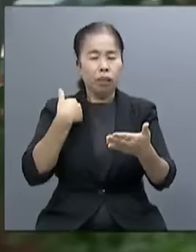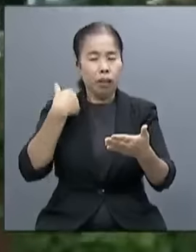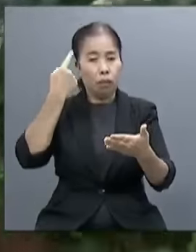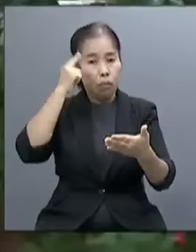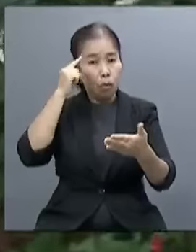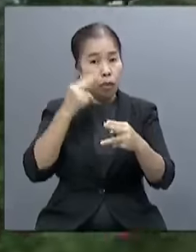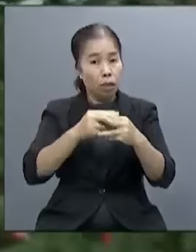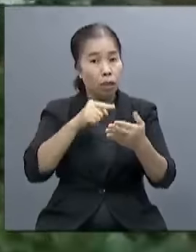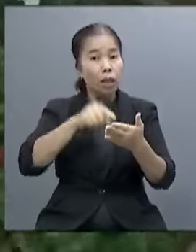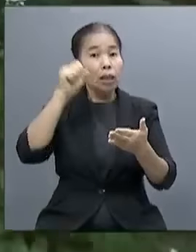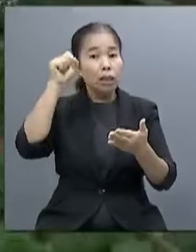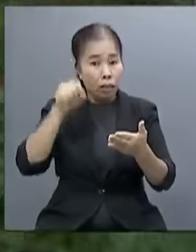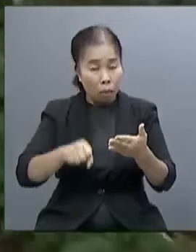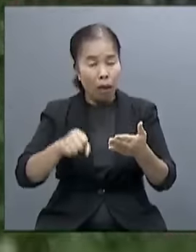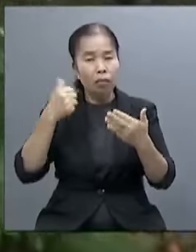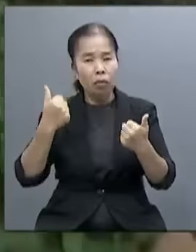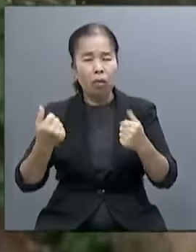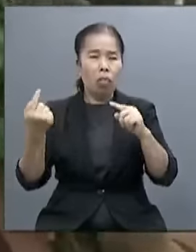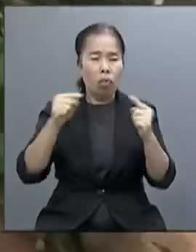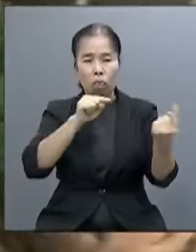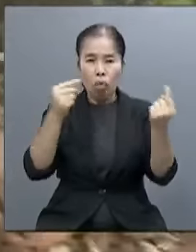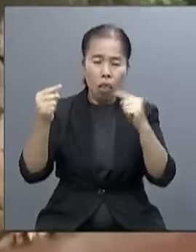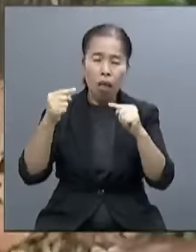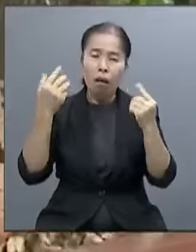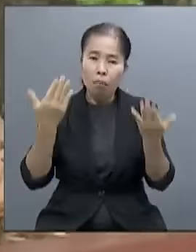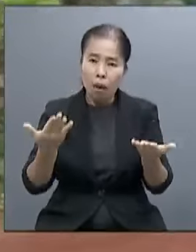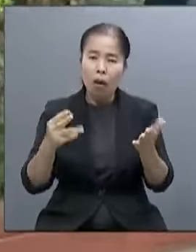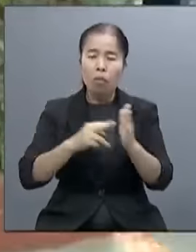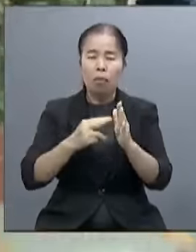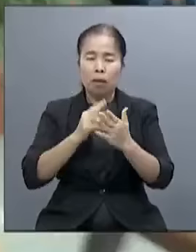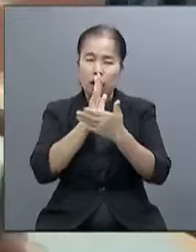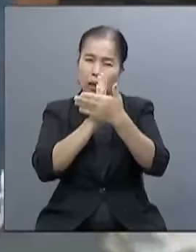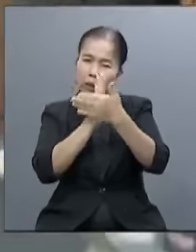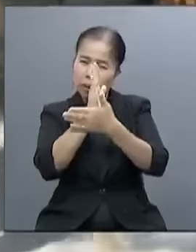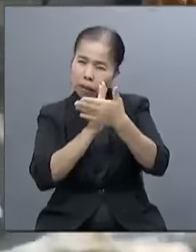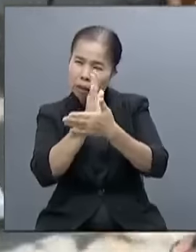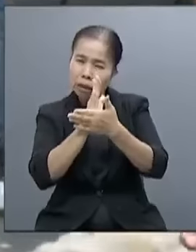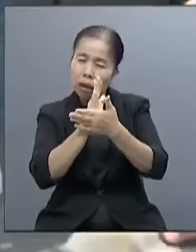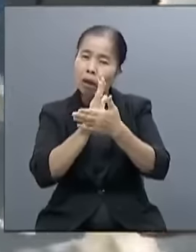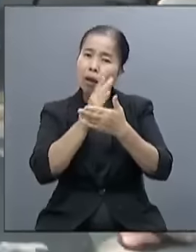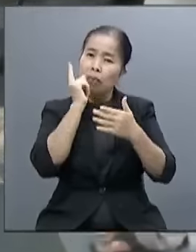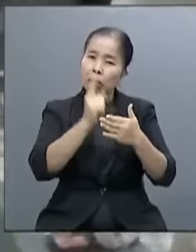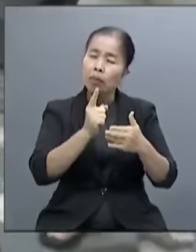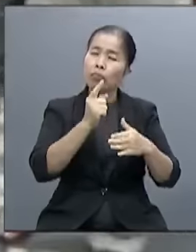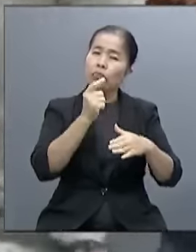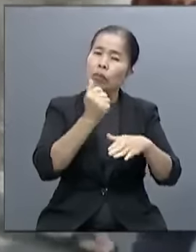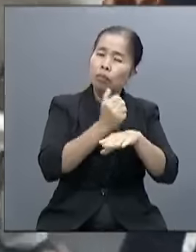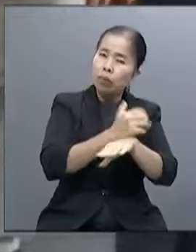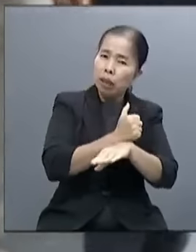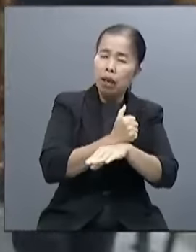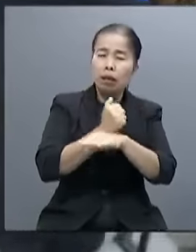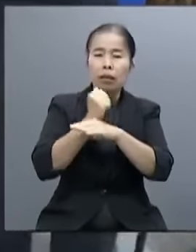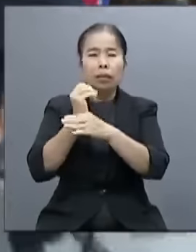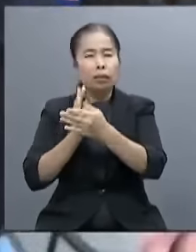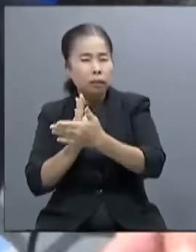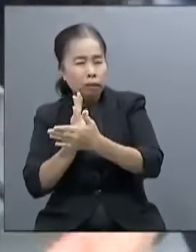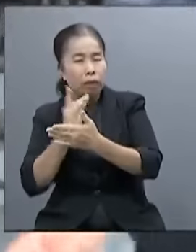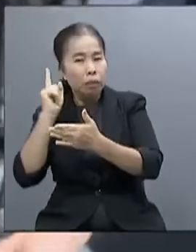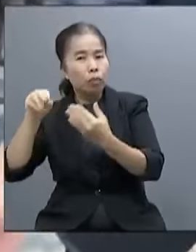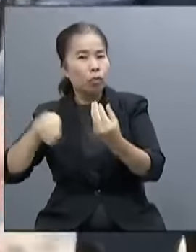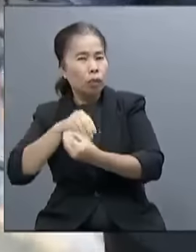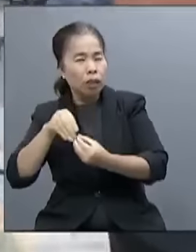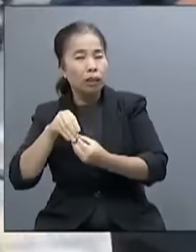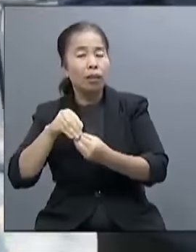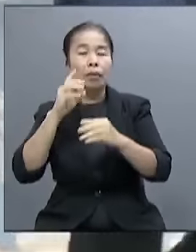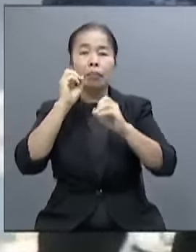ได้เป็นประเด็นกันค่อนข้างเยอะอาจจะด้วยสถานะที่ยังก้ำกึ่งกับการเป็นนักโทษที่พักโทษอยู่ยังไม่มีตำแหน่งแห่งที่ที่ชัดเจนแต่ถ้